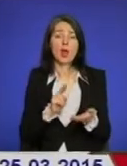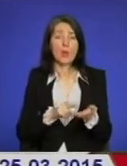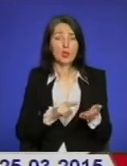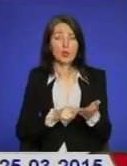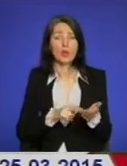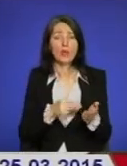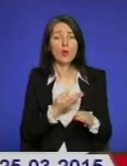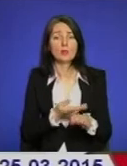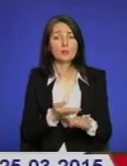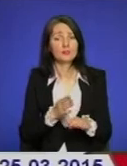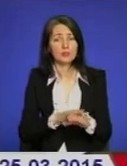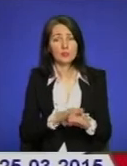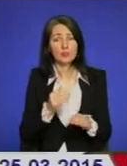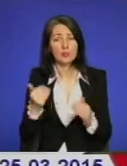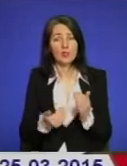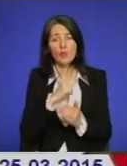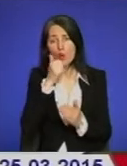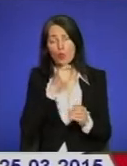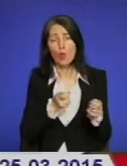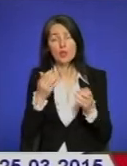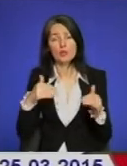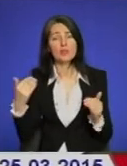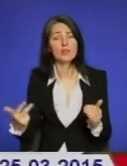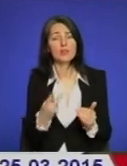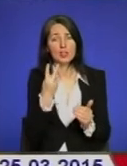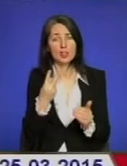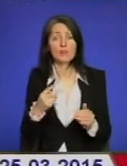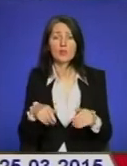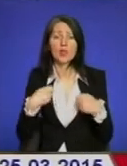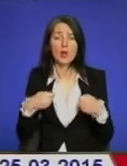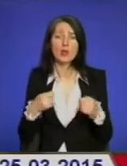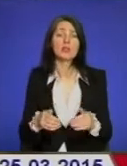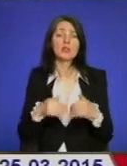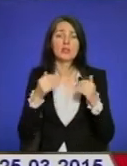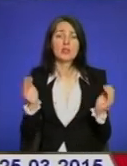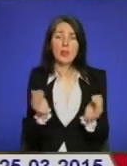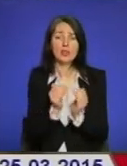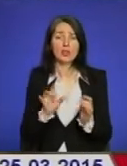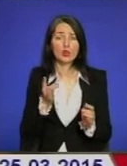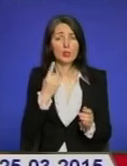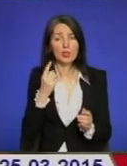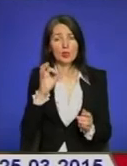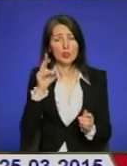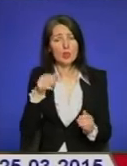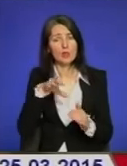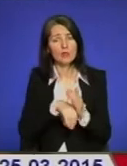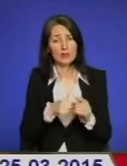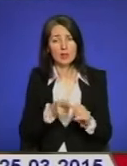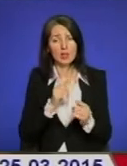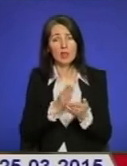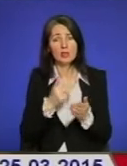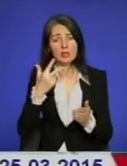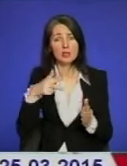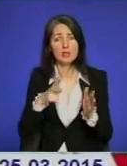з Нового року уряд вже двічі намагається зменшити розмір єдиного соціального внеску який становить в середньому